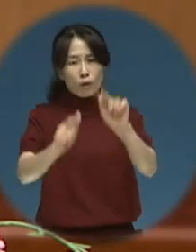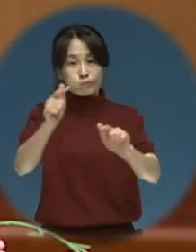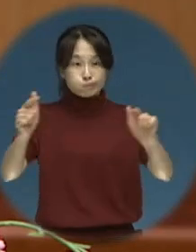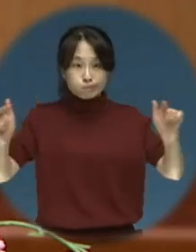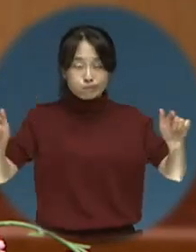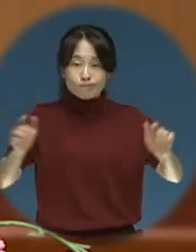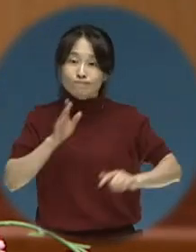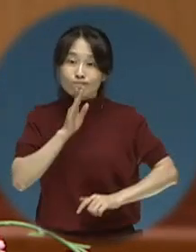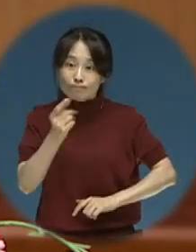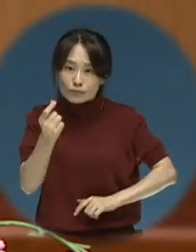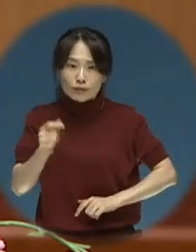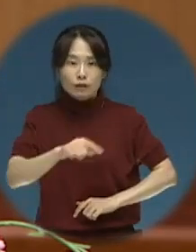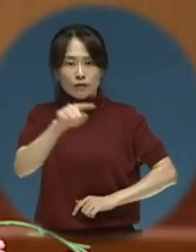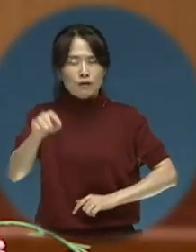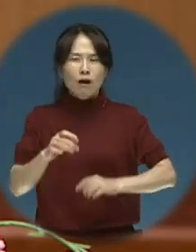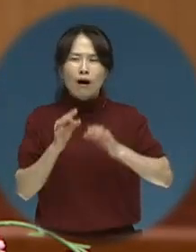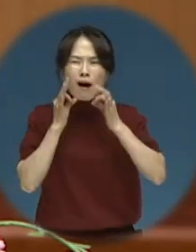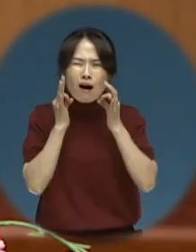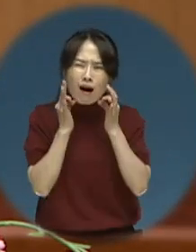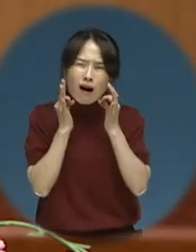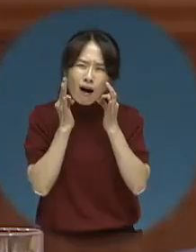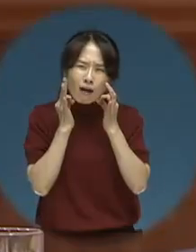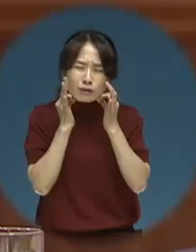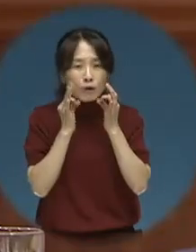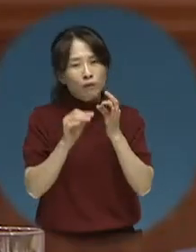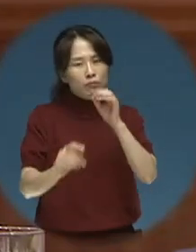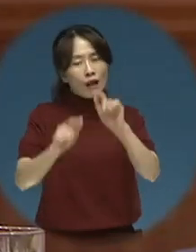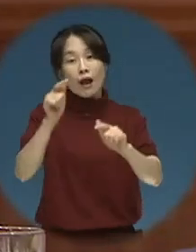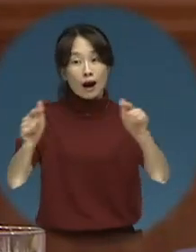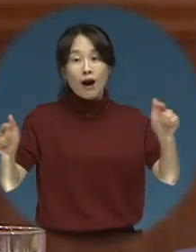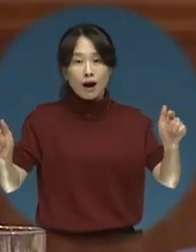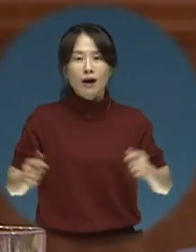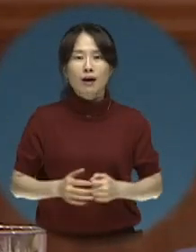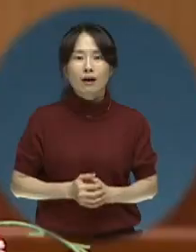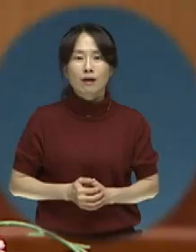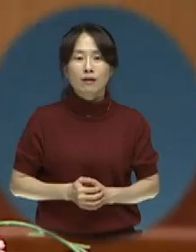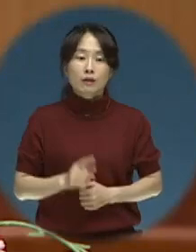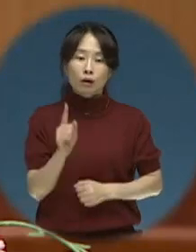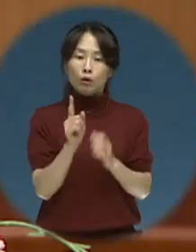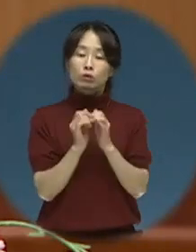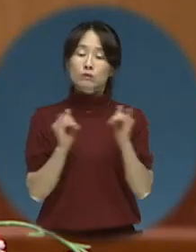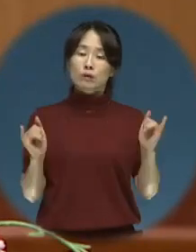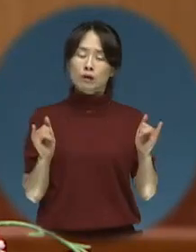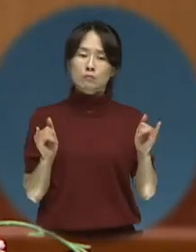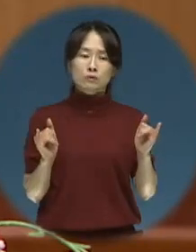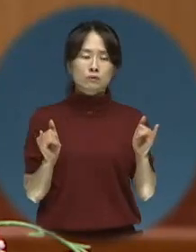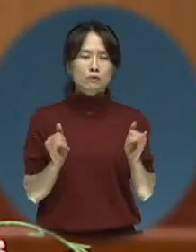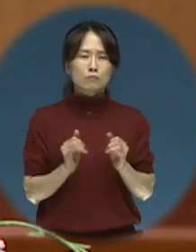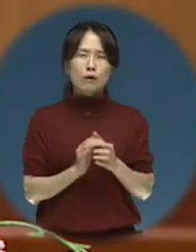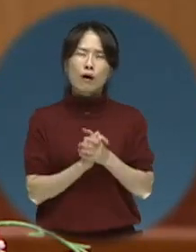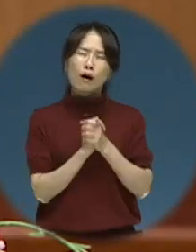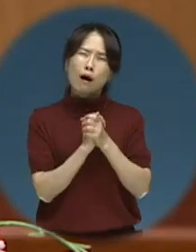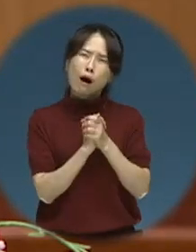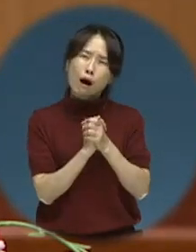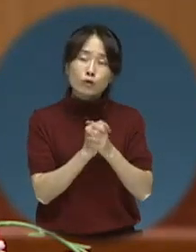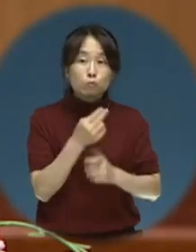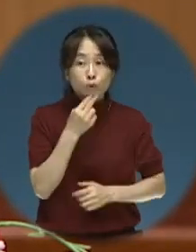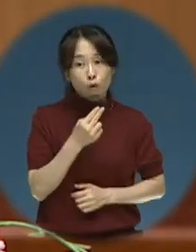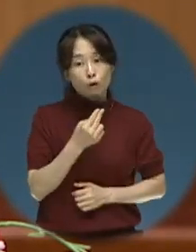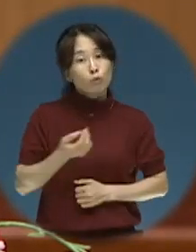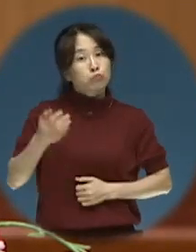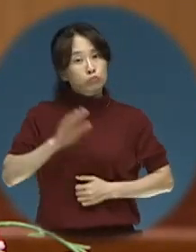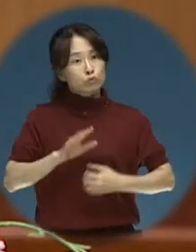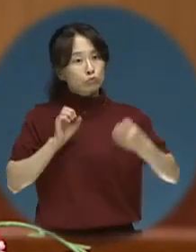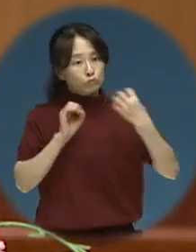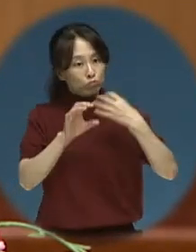사람들의 간절함의 농도가 달라질 거 아닙니까? 예예. 예. 네. 어떤 사람은 크게 빌지 않았는데도 뭐 이렇게